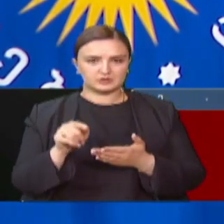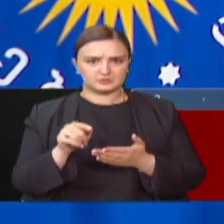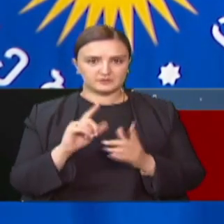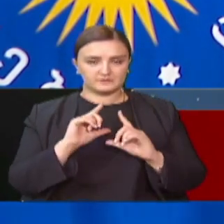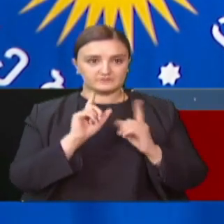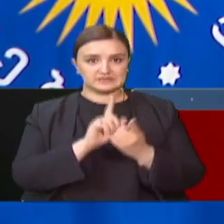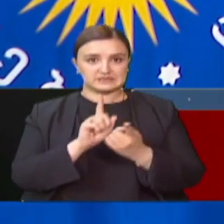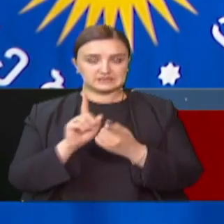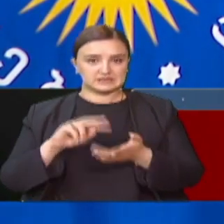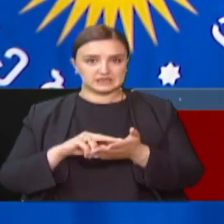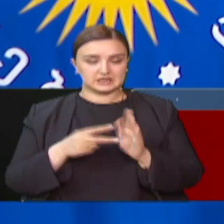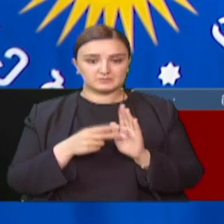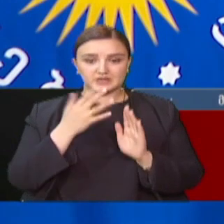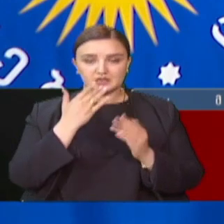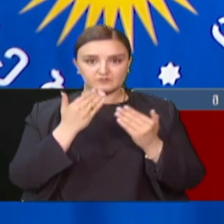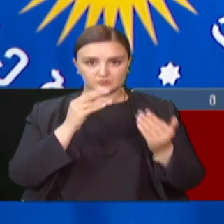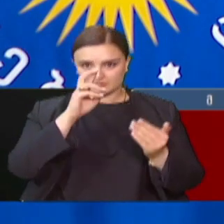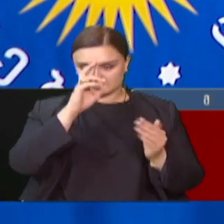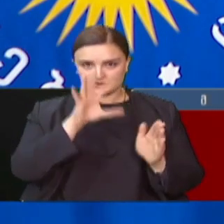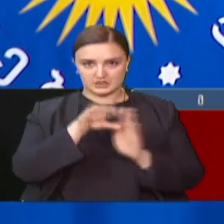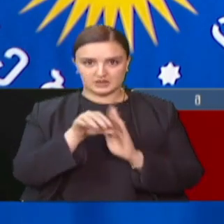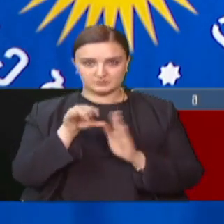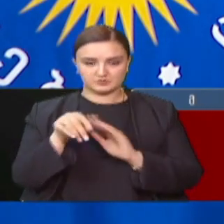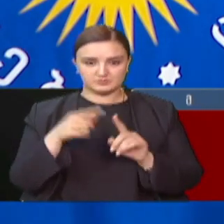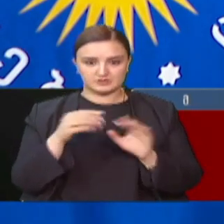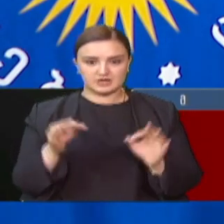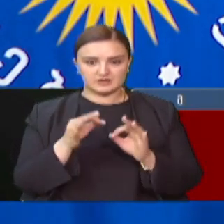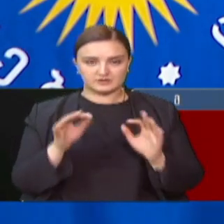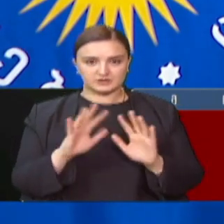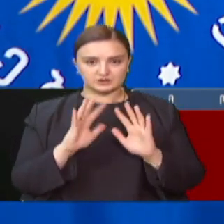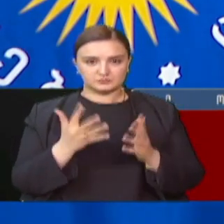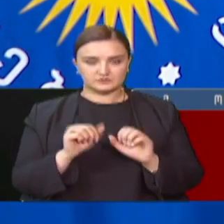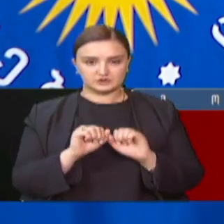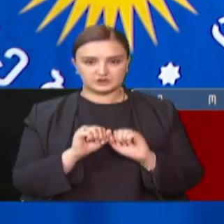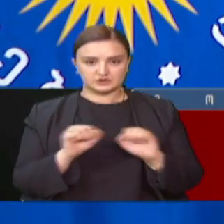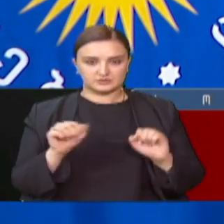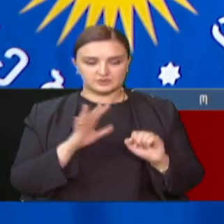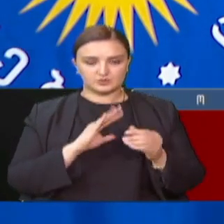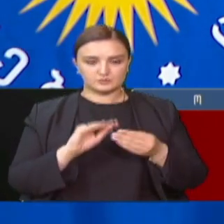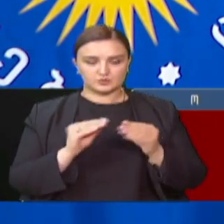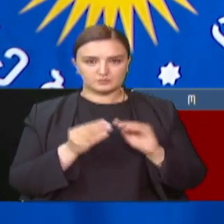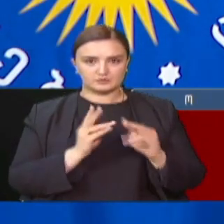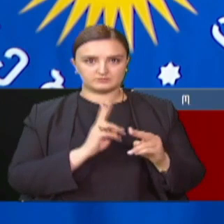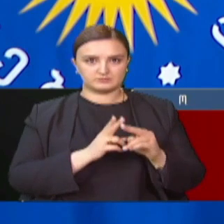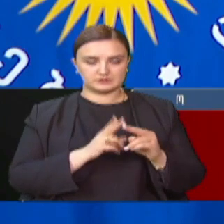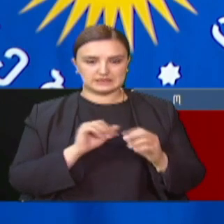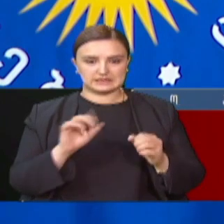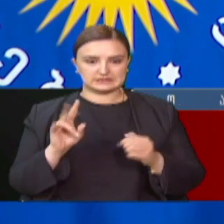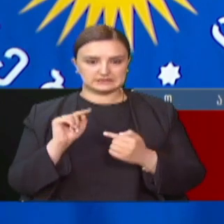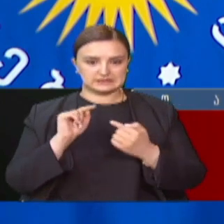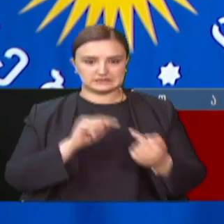ვიზიტი დაგეგმილი ევროპულ სახელმწიფოებში და ეს არავითარ შემთხვევაში არ შეიძლება იყოს შემოფერხებელი ან